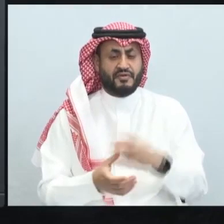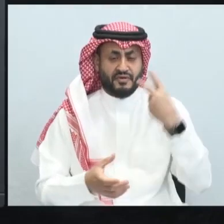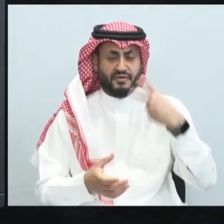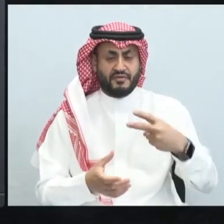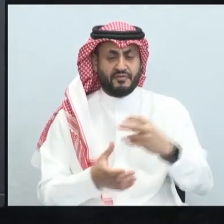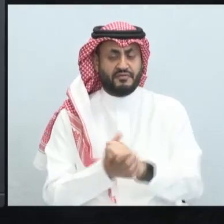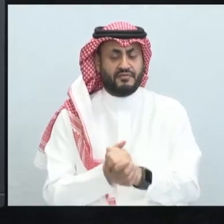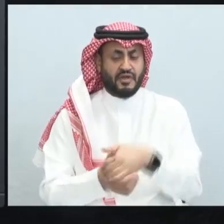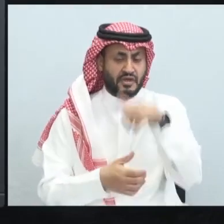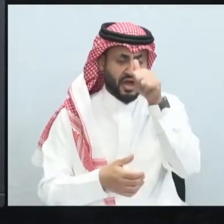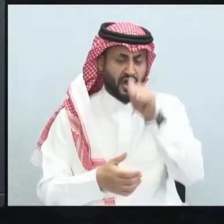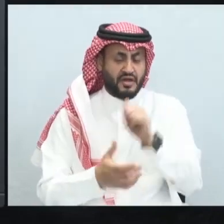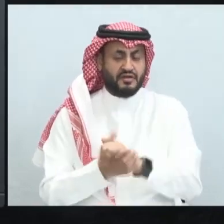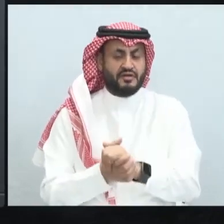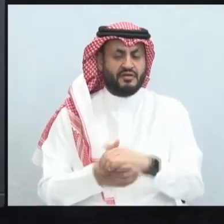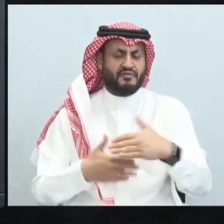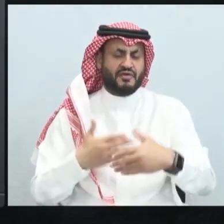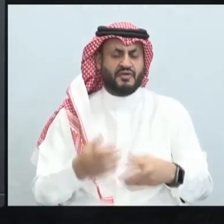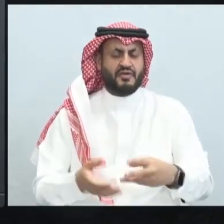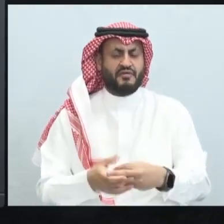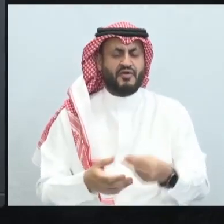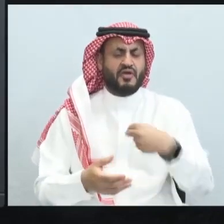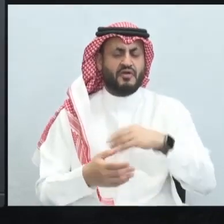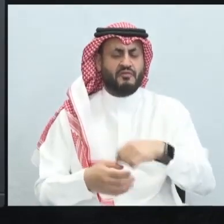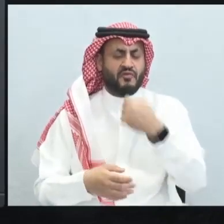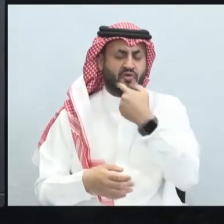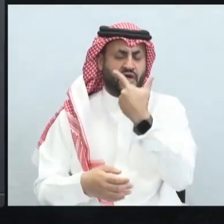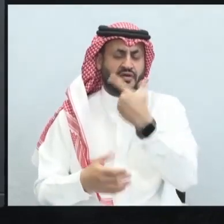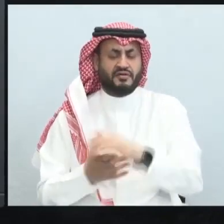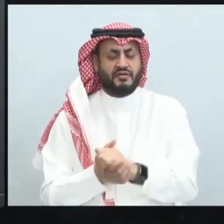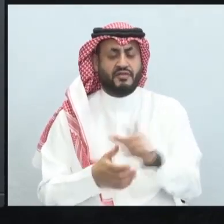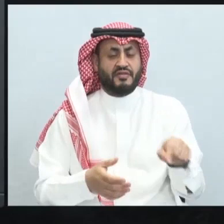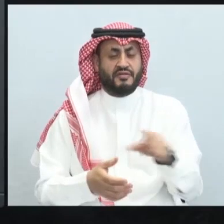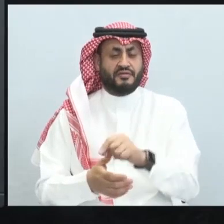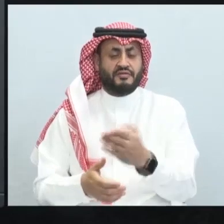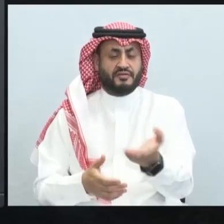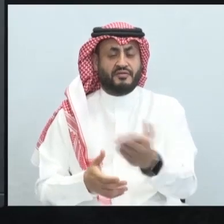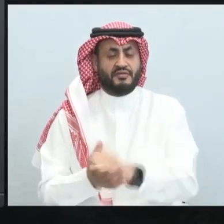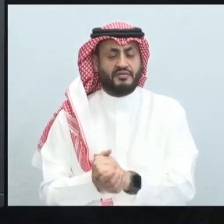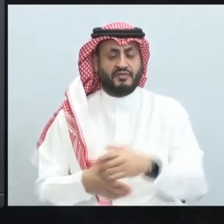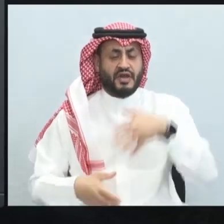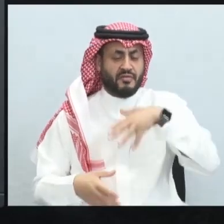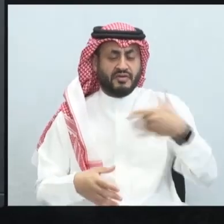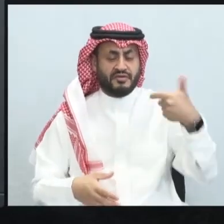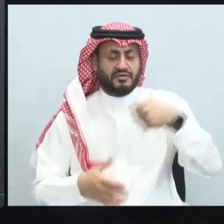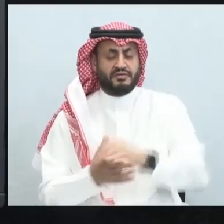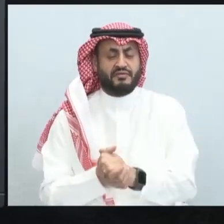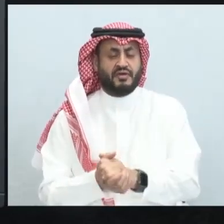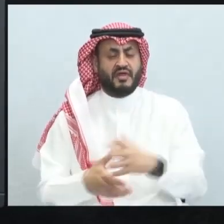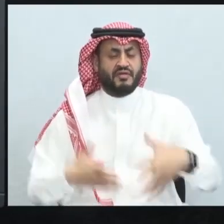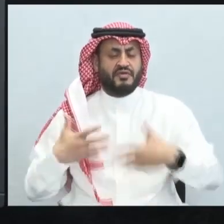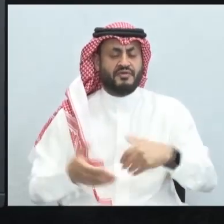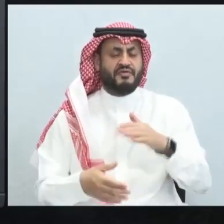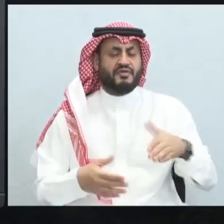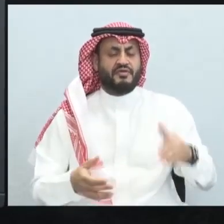بهم حزنا حاولنا ان ندخل السرور عليهم كما هو الشان مع النبي صلى الله عليه وسلم عندما مازح هذا